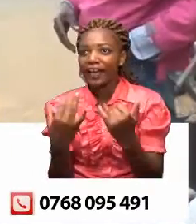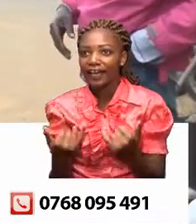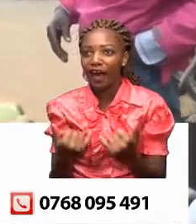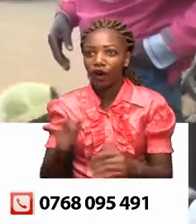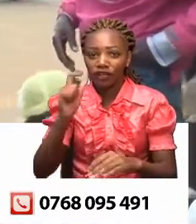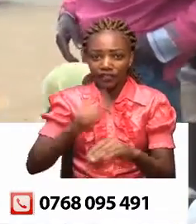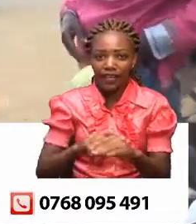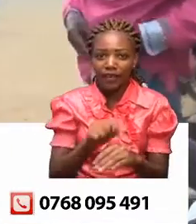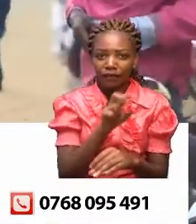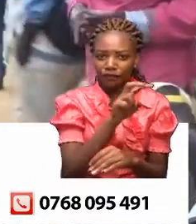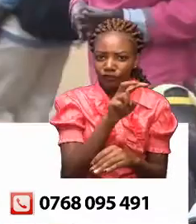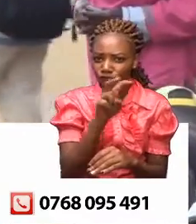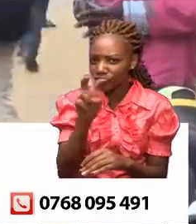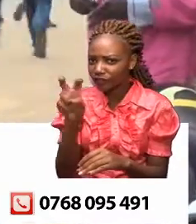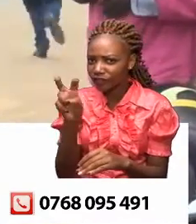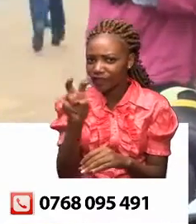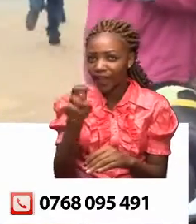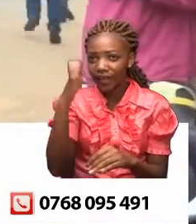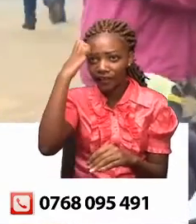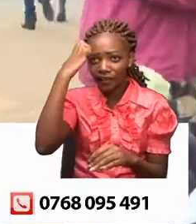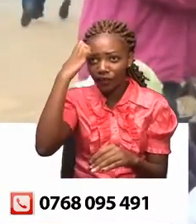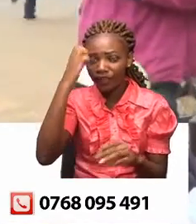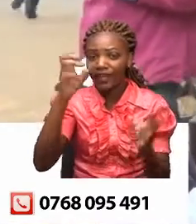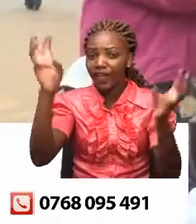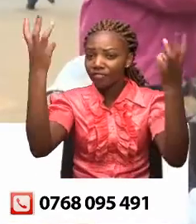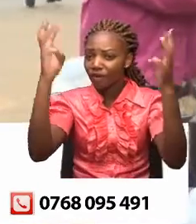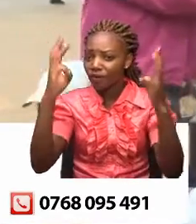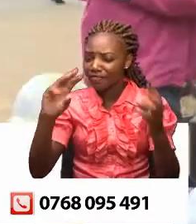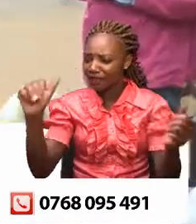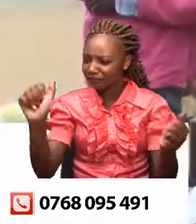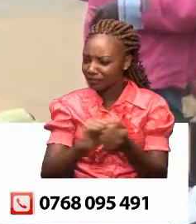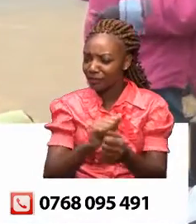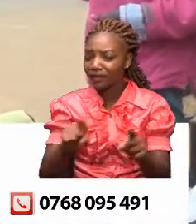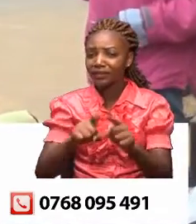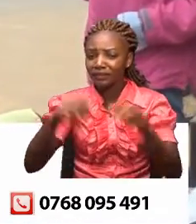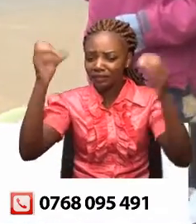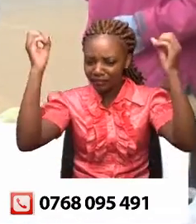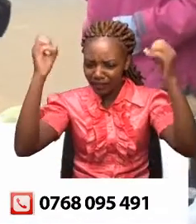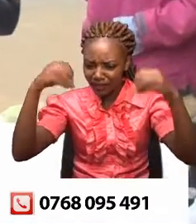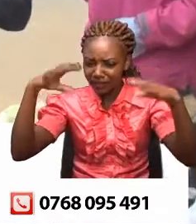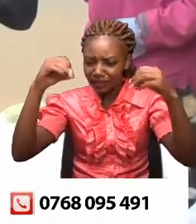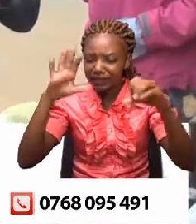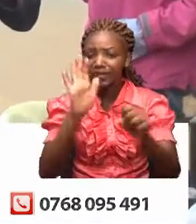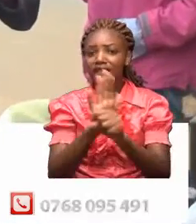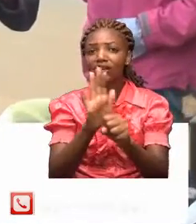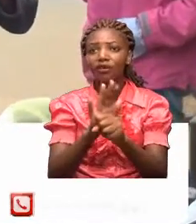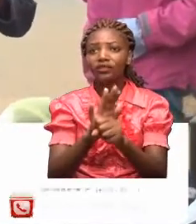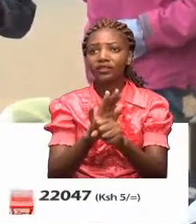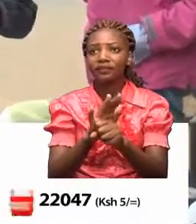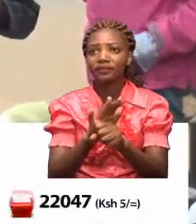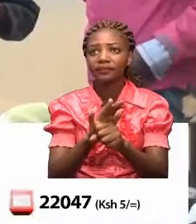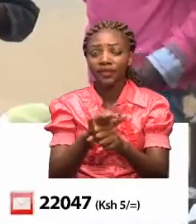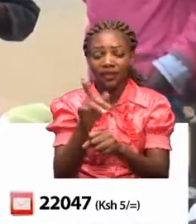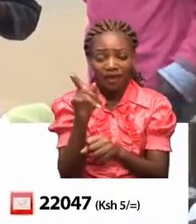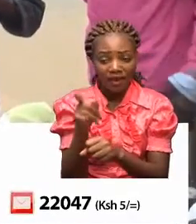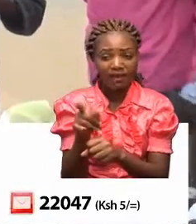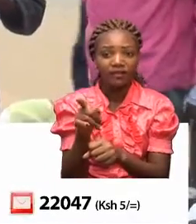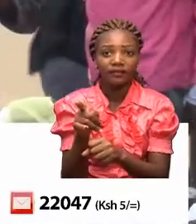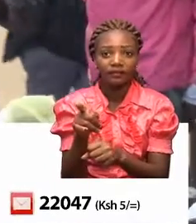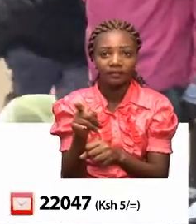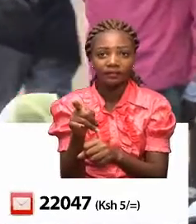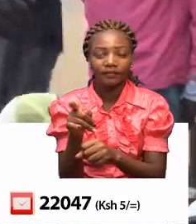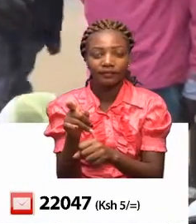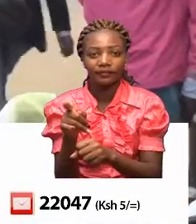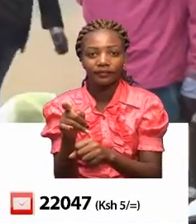hapa Eldoret, hali ya anga si nzuri na mvua inataka kunyesha katika maeneo haya, mvua huwa inanyesha katika maeneo haya. Na mahali